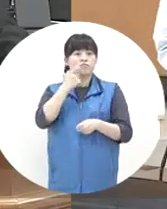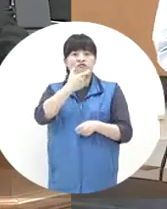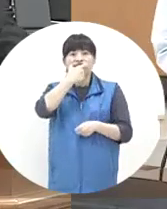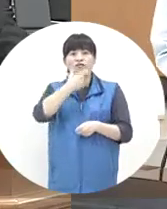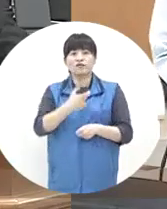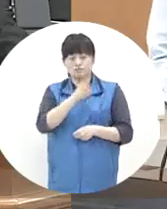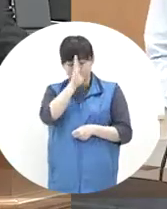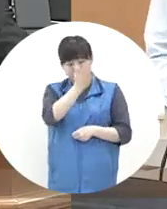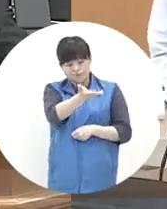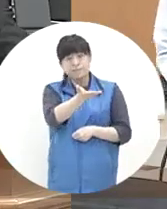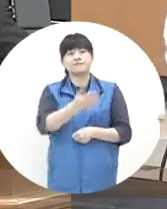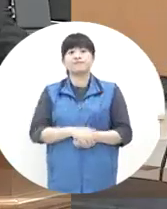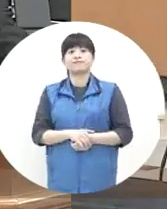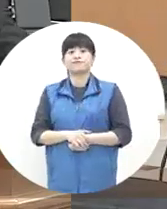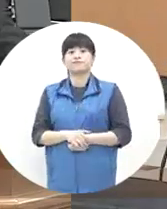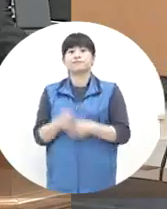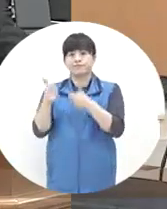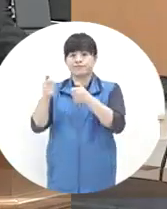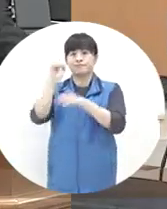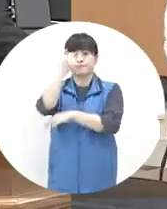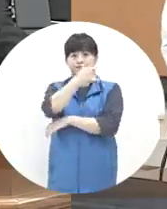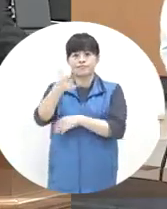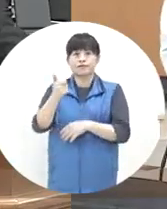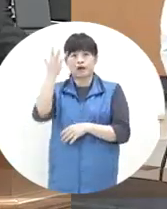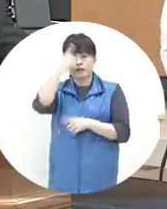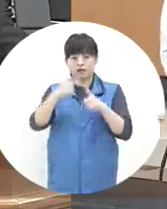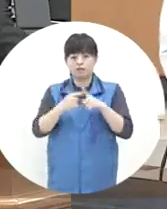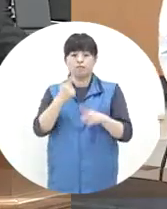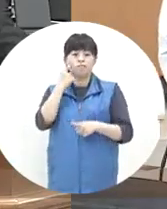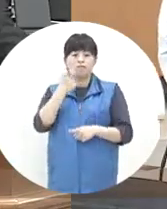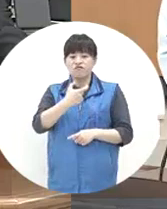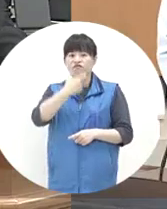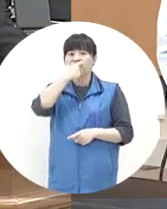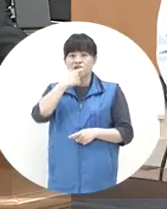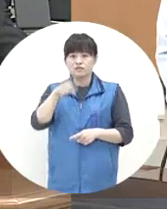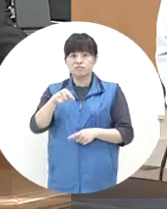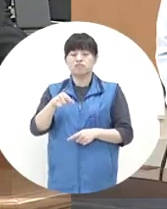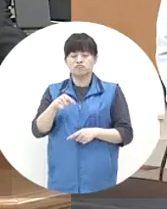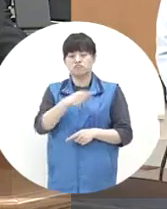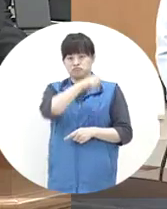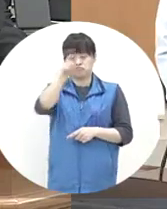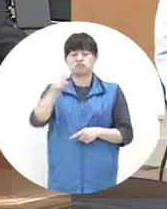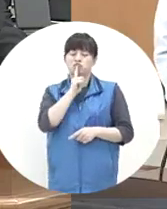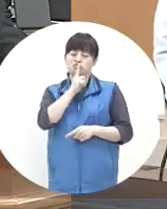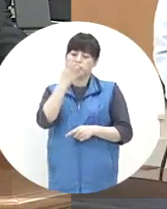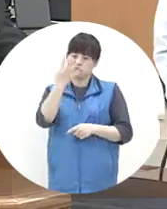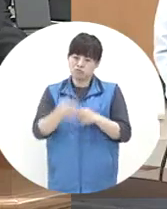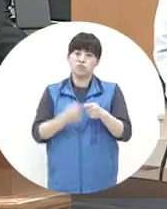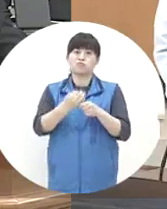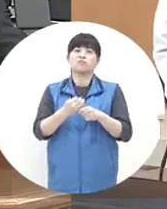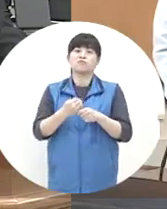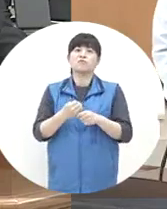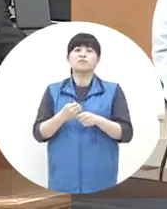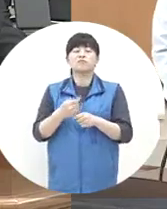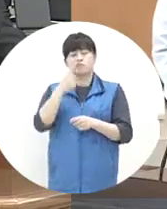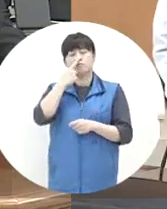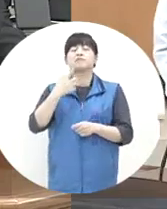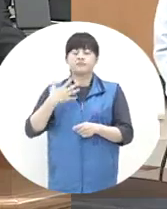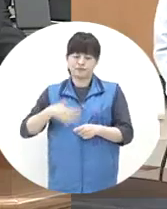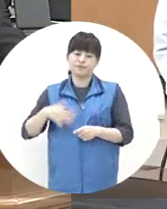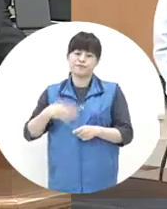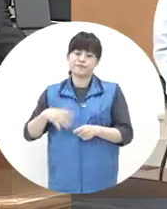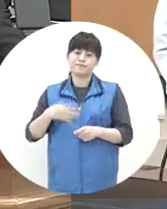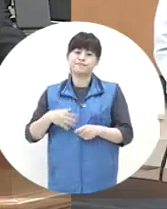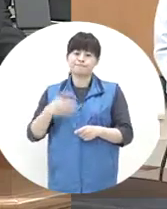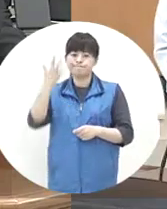回答。 谢谢议员。老人装假牙这个议题也说了很多年，我也可以完全体恤到说